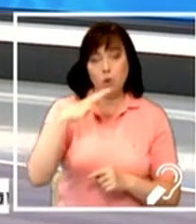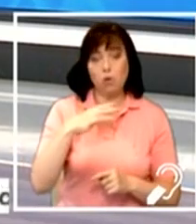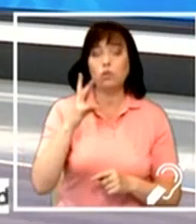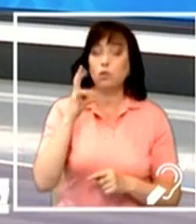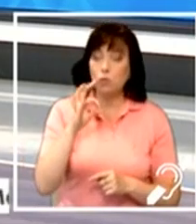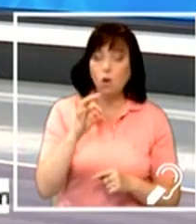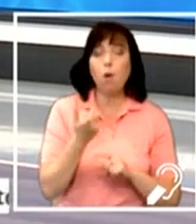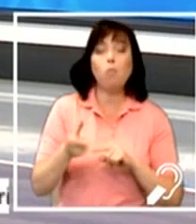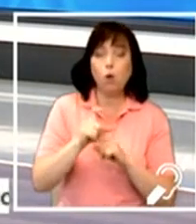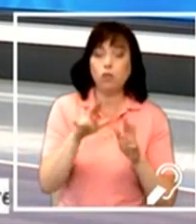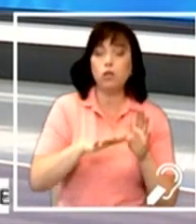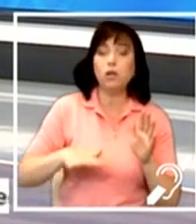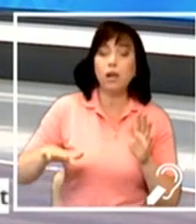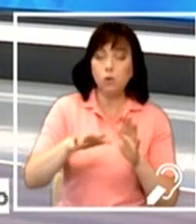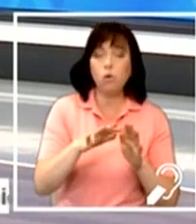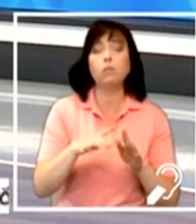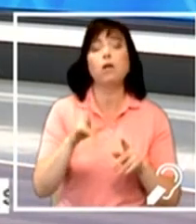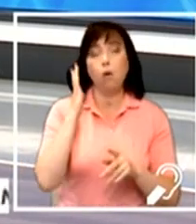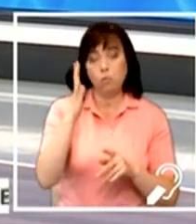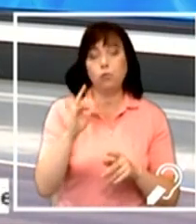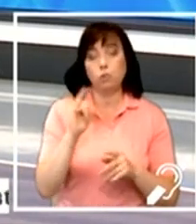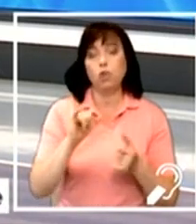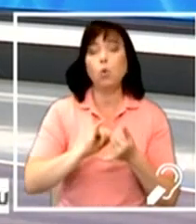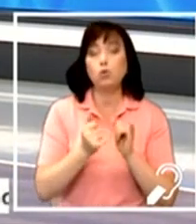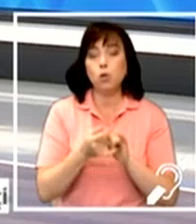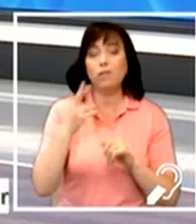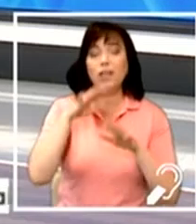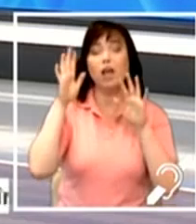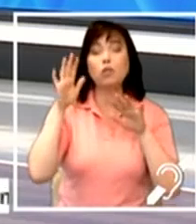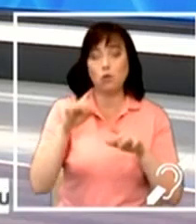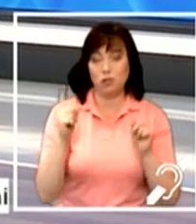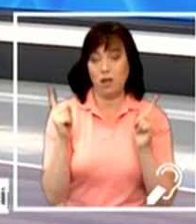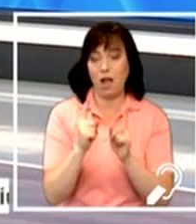soarelui, însă în mai multe raioane, în anumite intervale, vor fi și condiții pentru ploi slabe